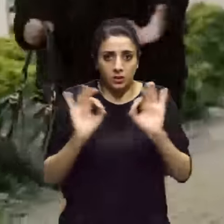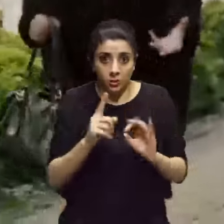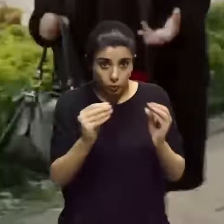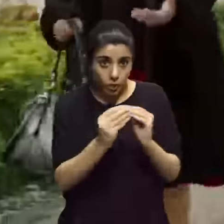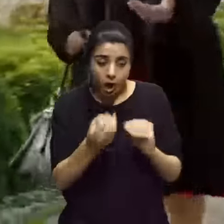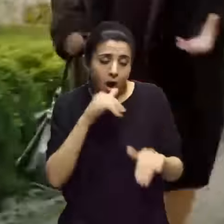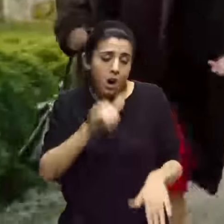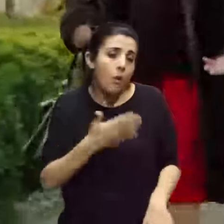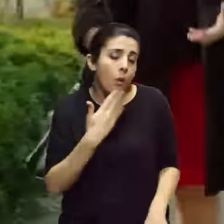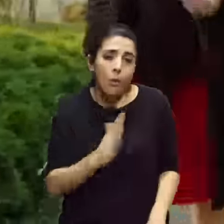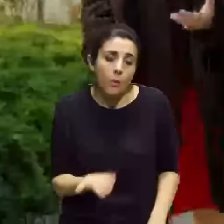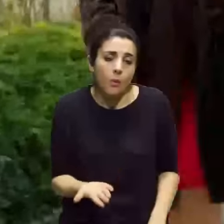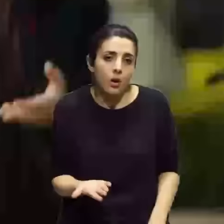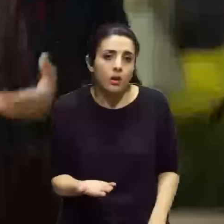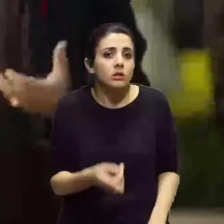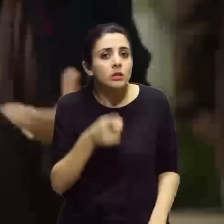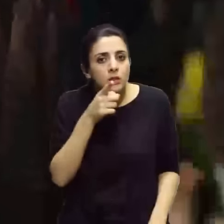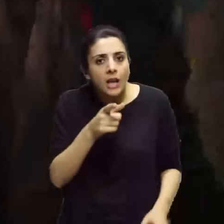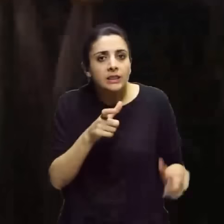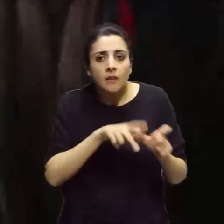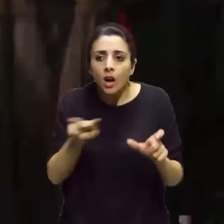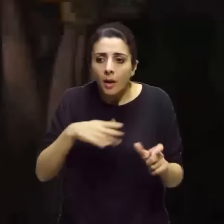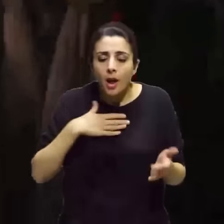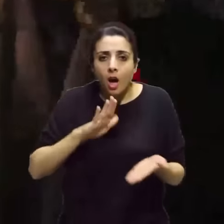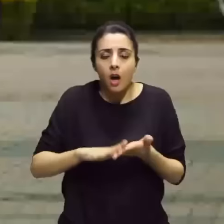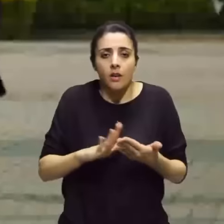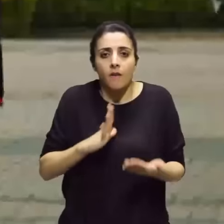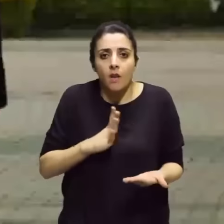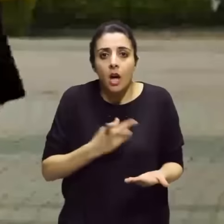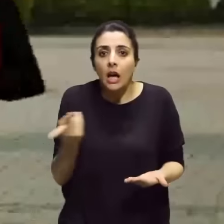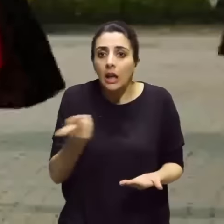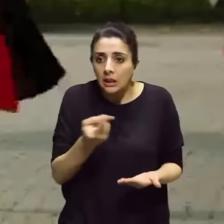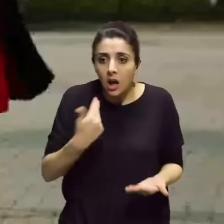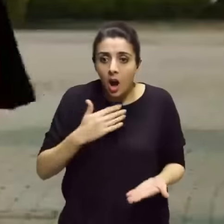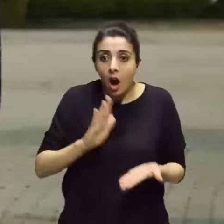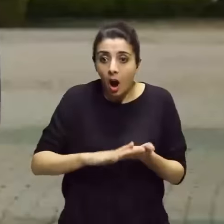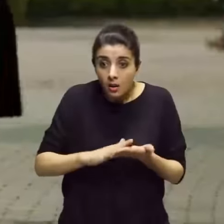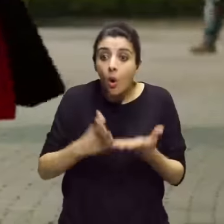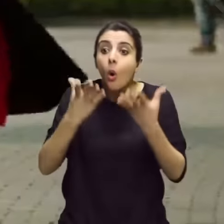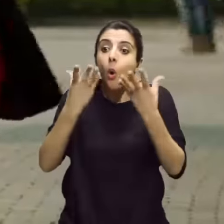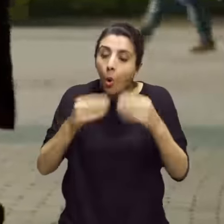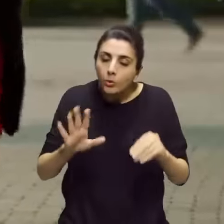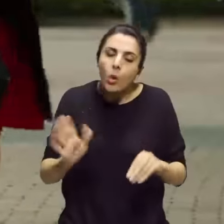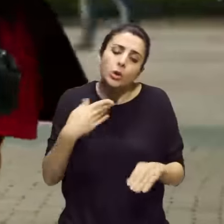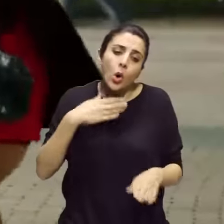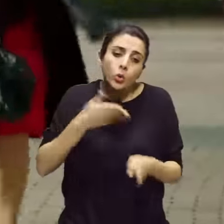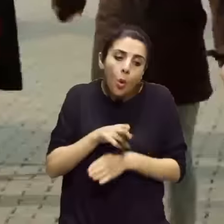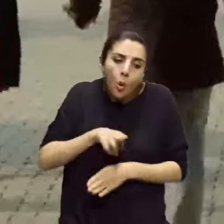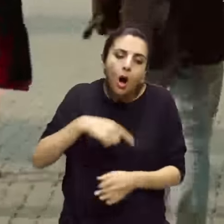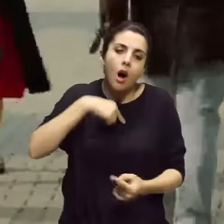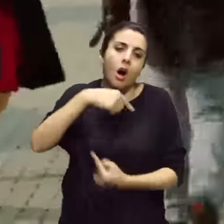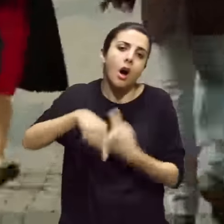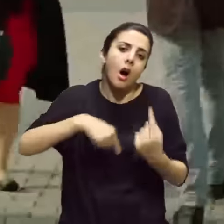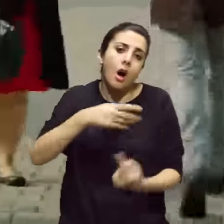beni suçlayamazsın ki ya. Ya sonuçta sen de Sevinç de benim arkadaşımsınız. İkiniz de benim arkadaşım olmasaydınız da ben yine doğru yolu